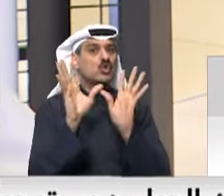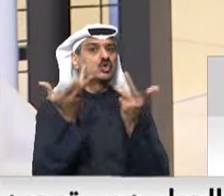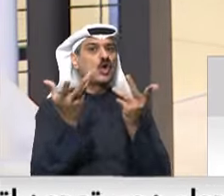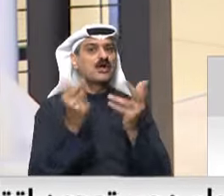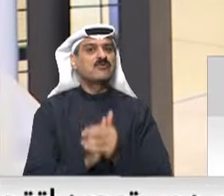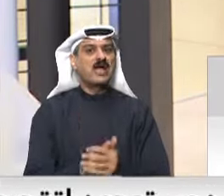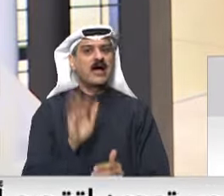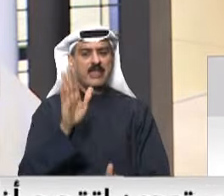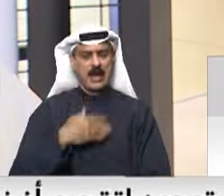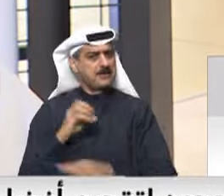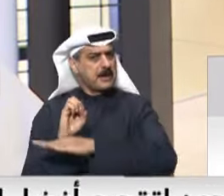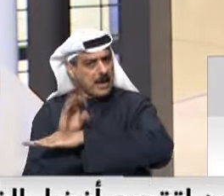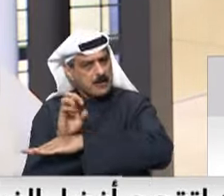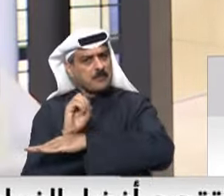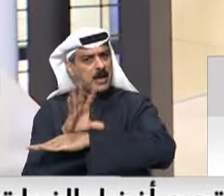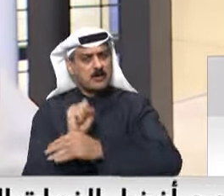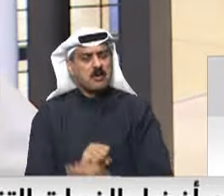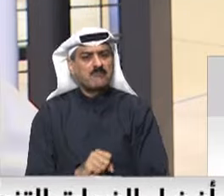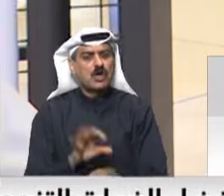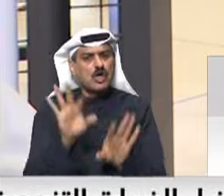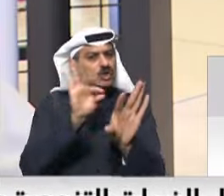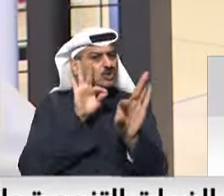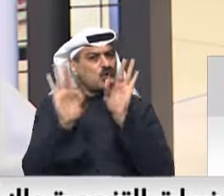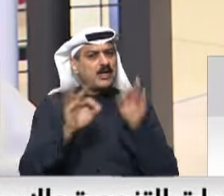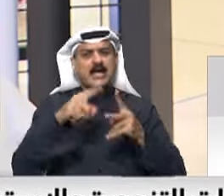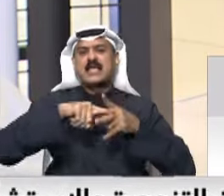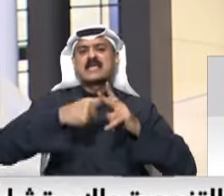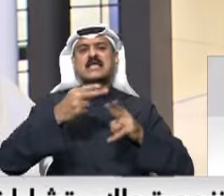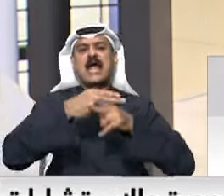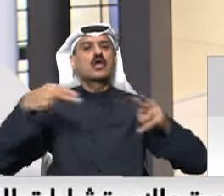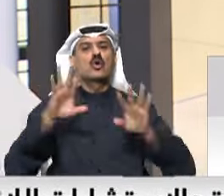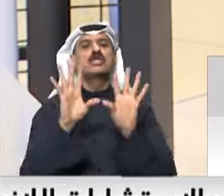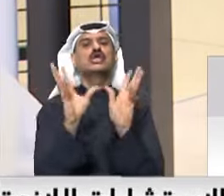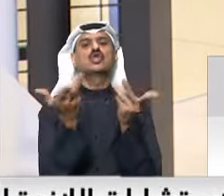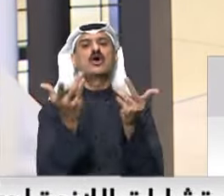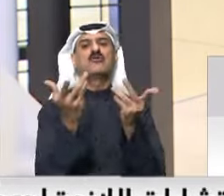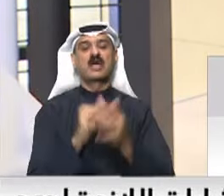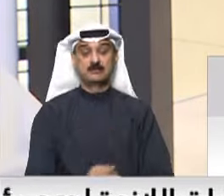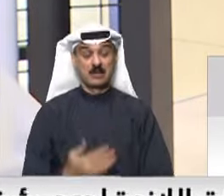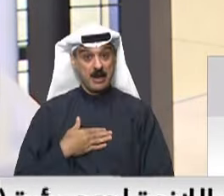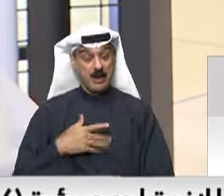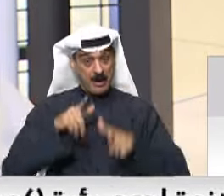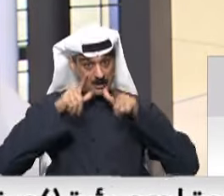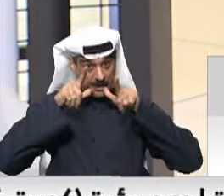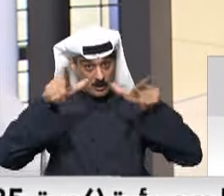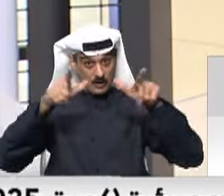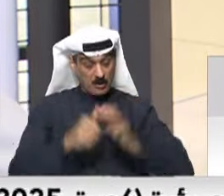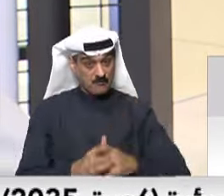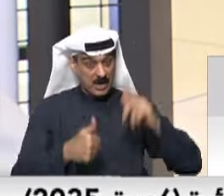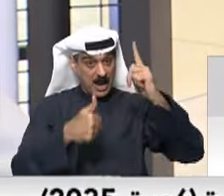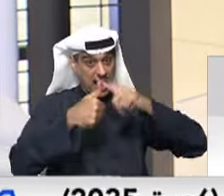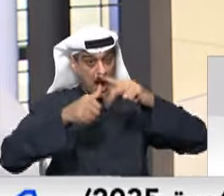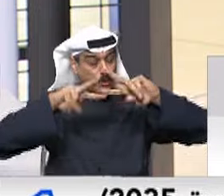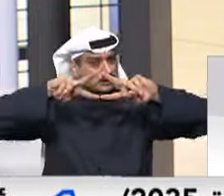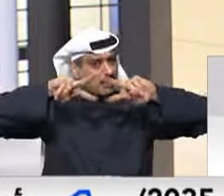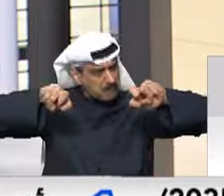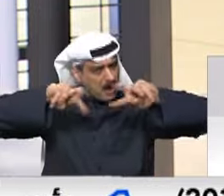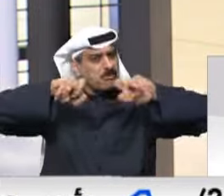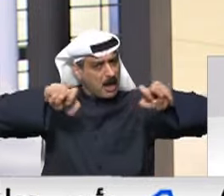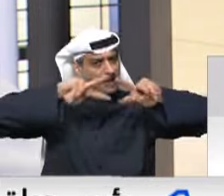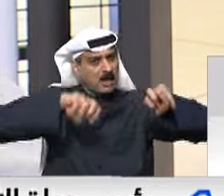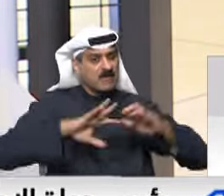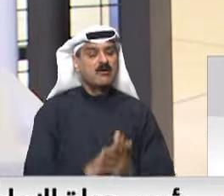يعني شلون إذا بغينا نختار المنتج الوطني الكويتي. فإحنا كنا نقول لهم أنتوا تبحثون ولازم أنتوا تدورون